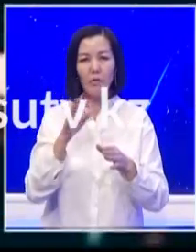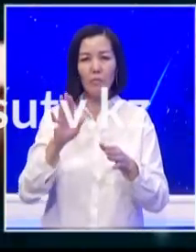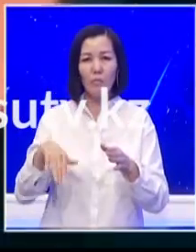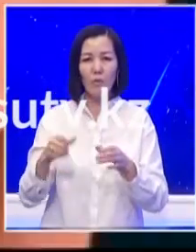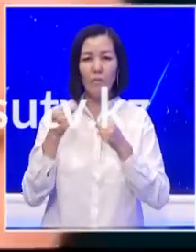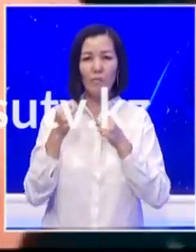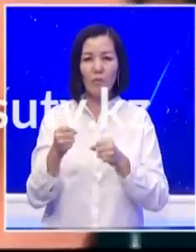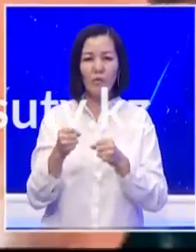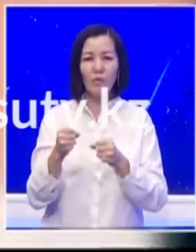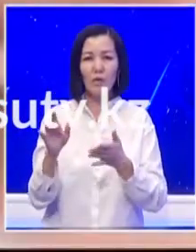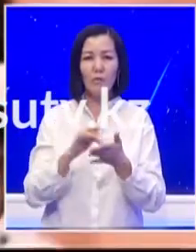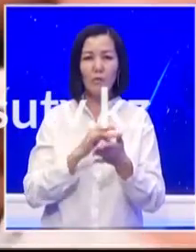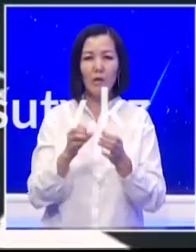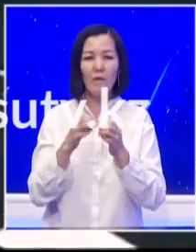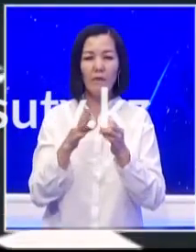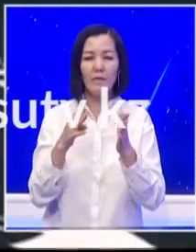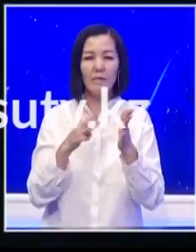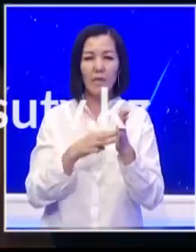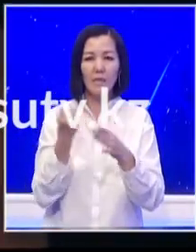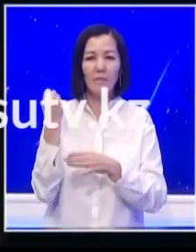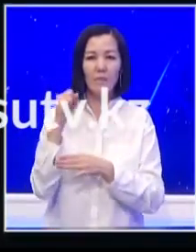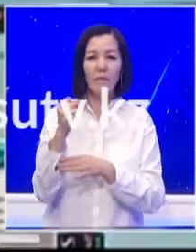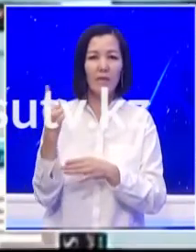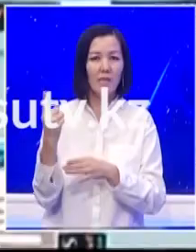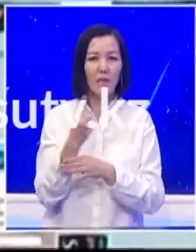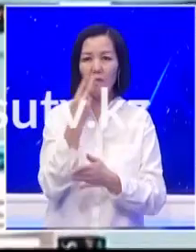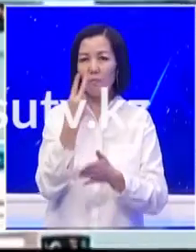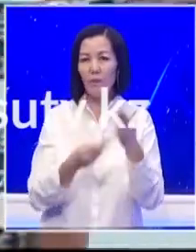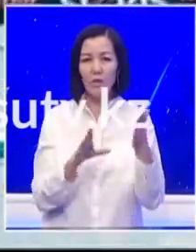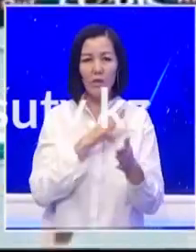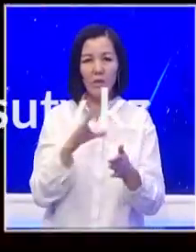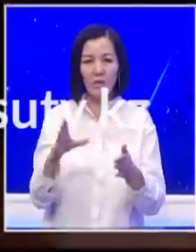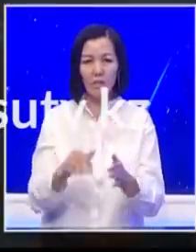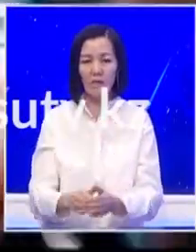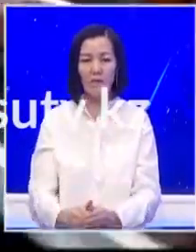счету Усика 18 побед и ни одного поражения.